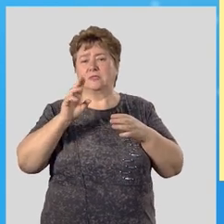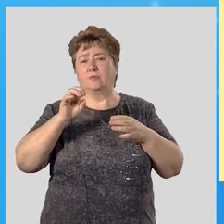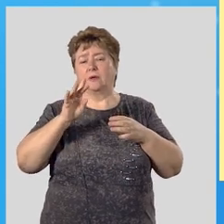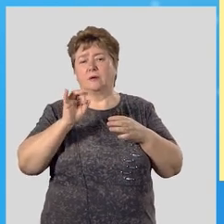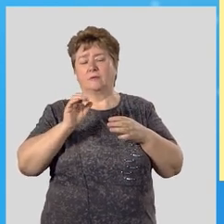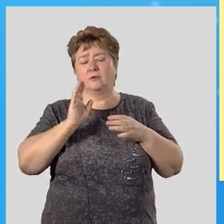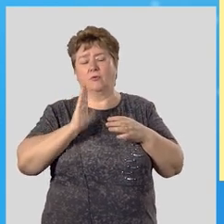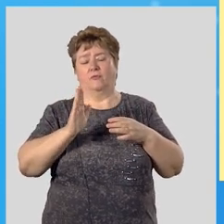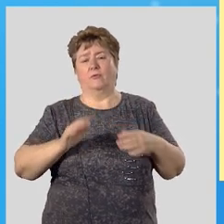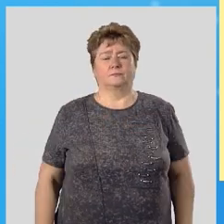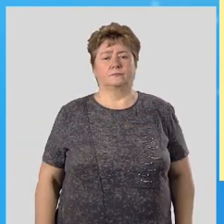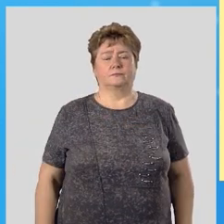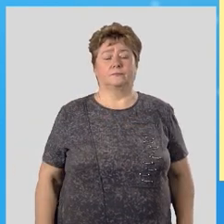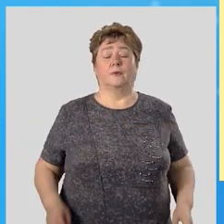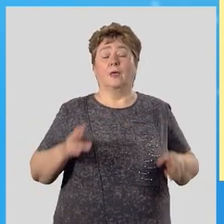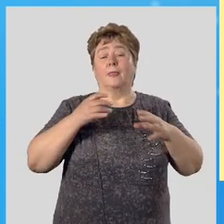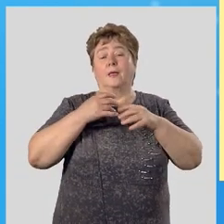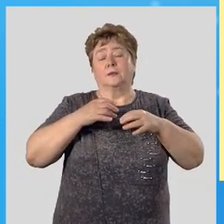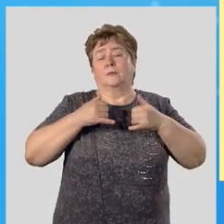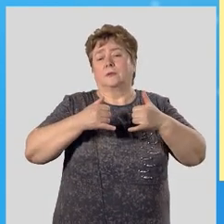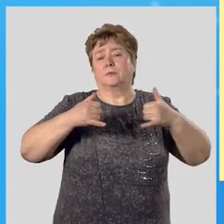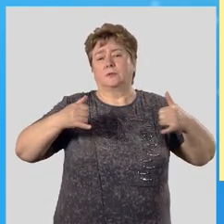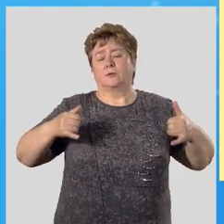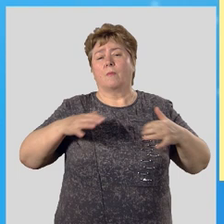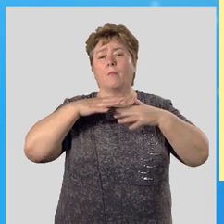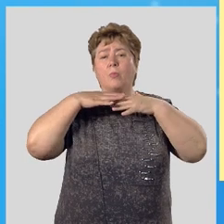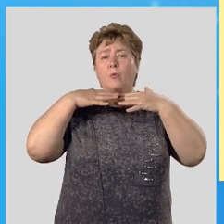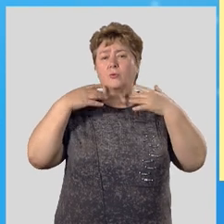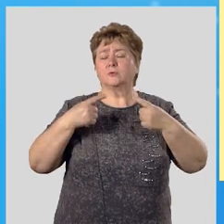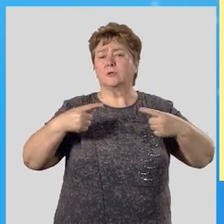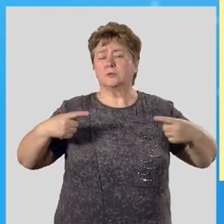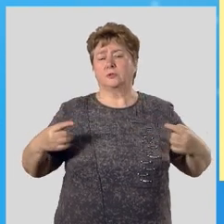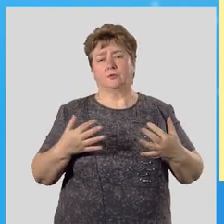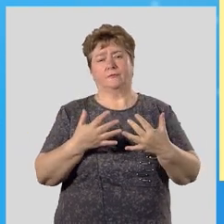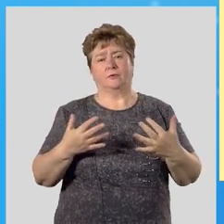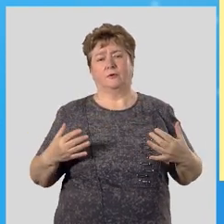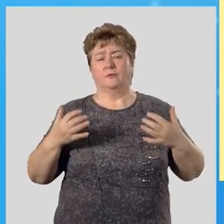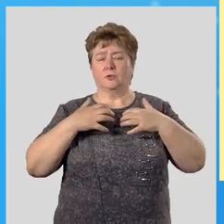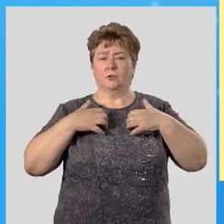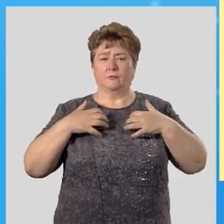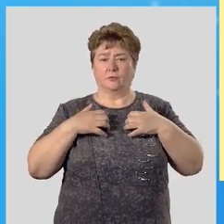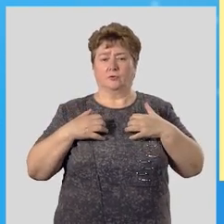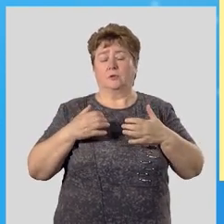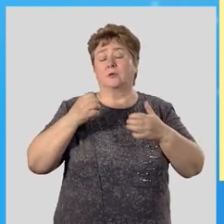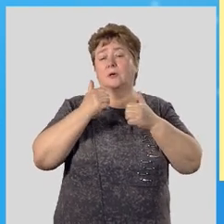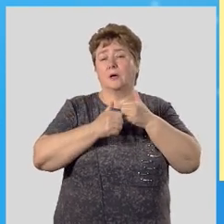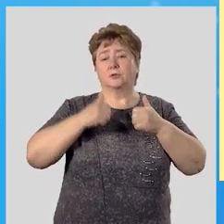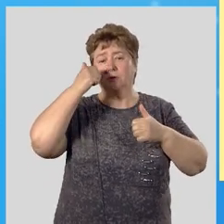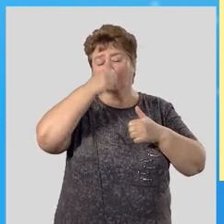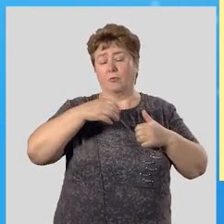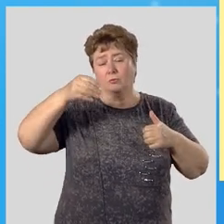споровиков. На Земле распространено множество различных видов животных, и